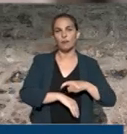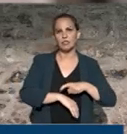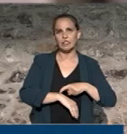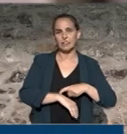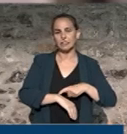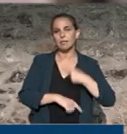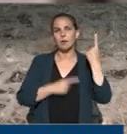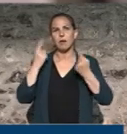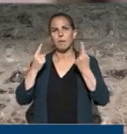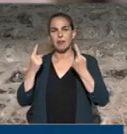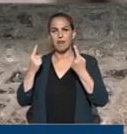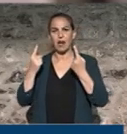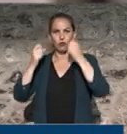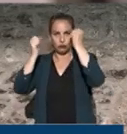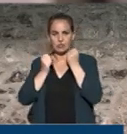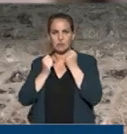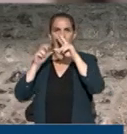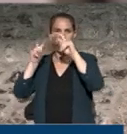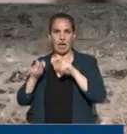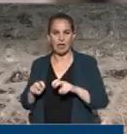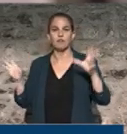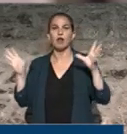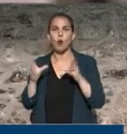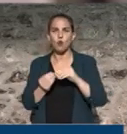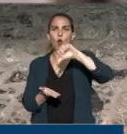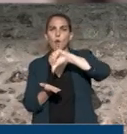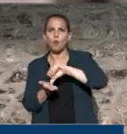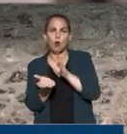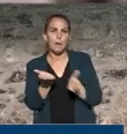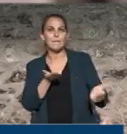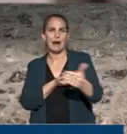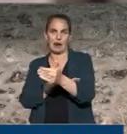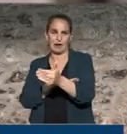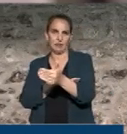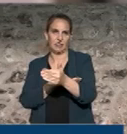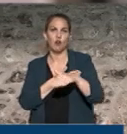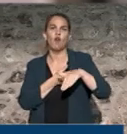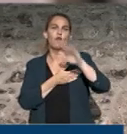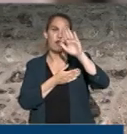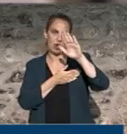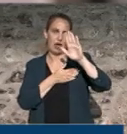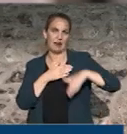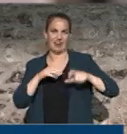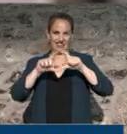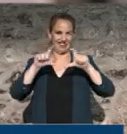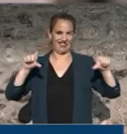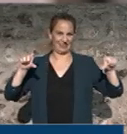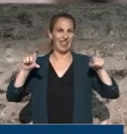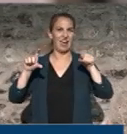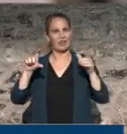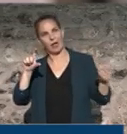μελέτης περιβαλλοντικών επιπτώσεων για τις παρακάμψεις πόλεων του νέου βόρειου οδικού άξονα Κρήτης, η οποία επιτρέπει τη συνέχιση